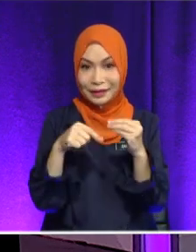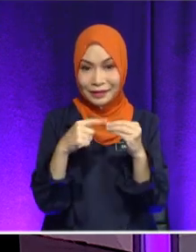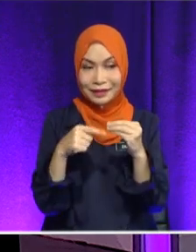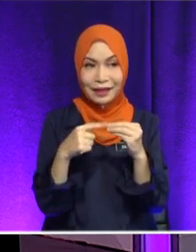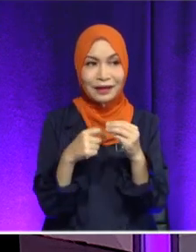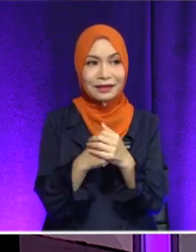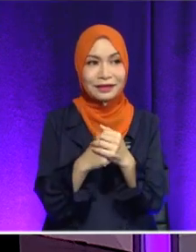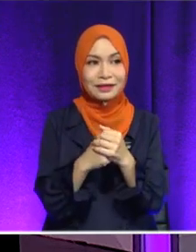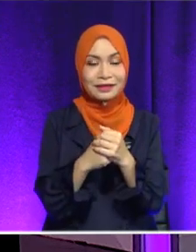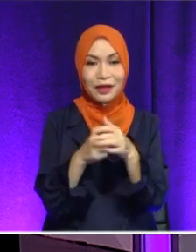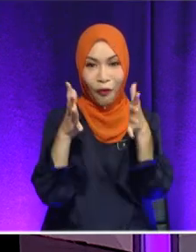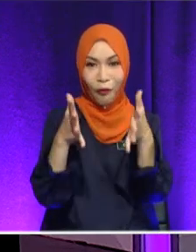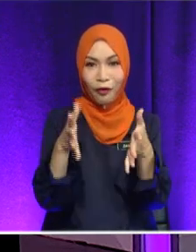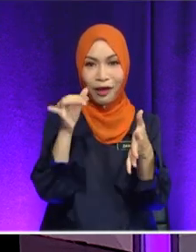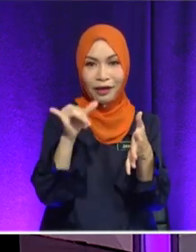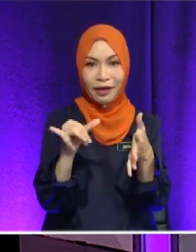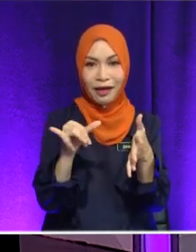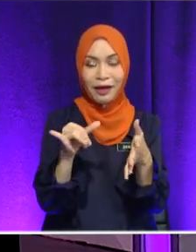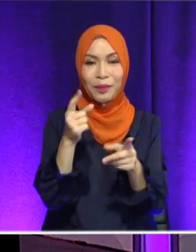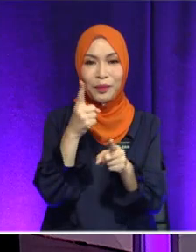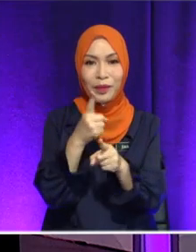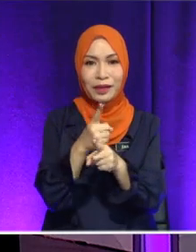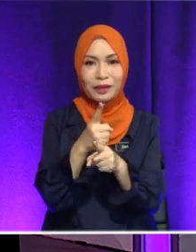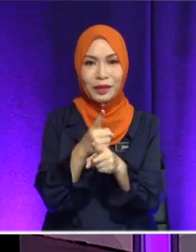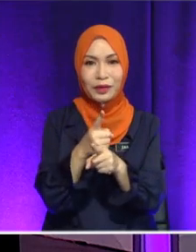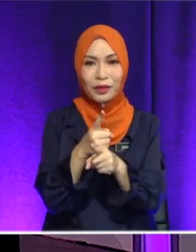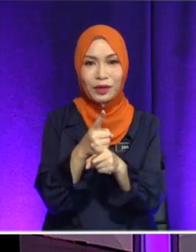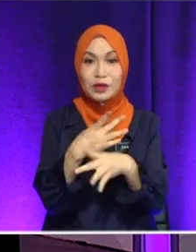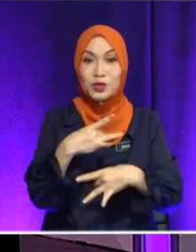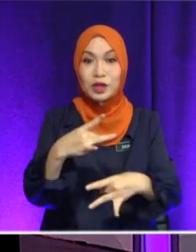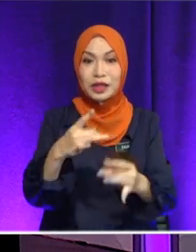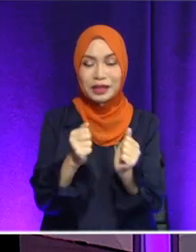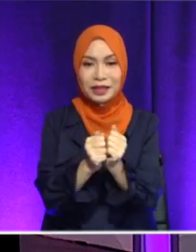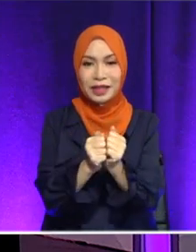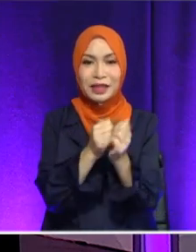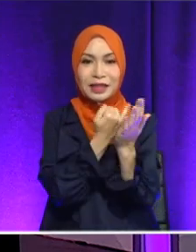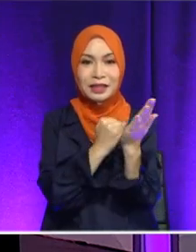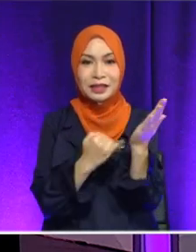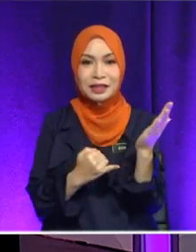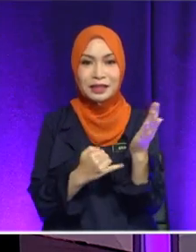ataupun orang yang betul-betul orang yang minat dengan seni rupa